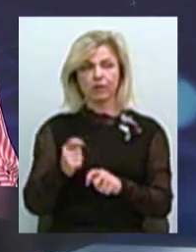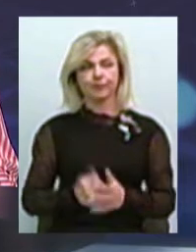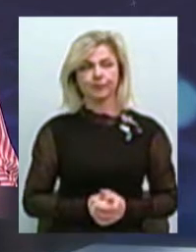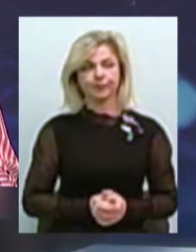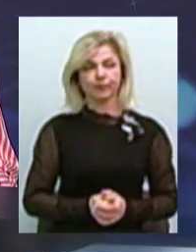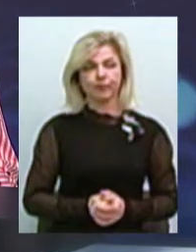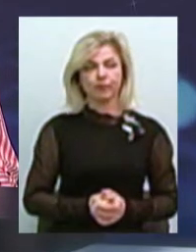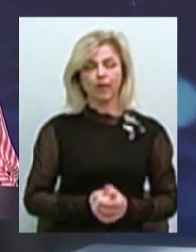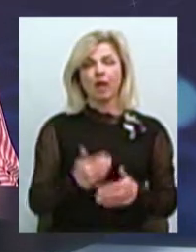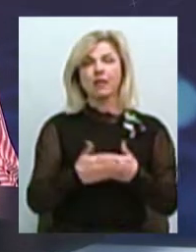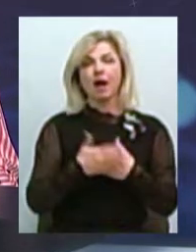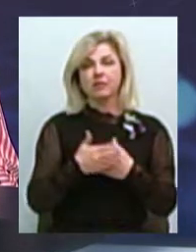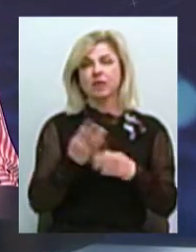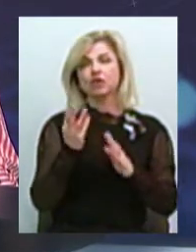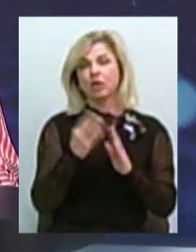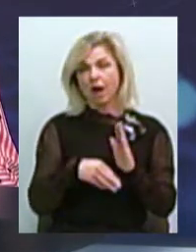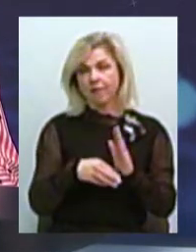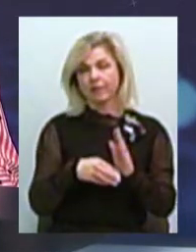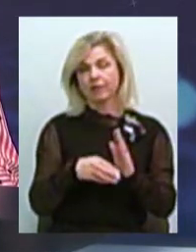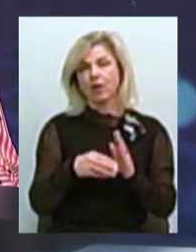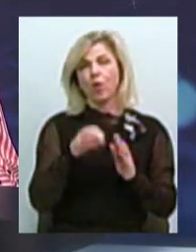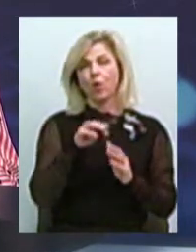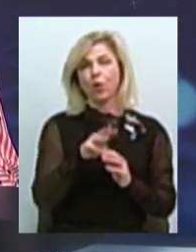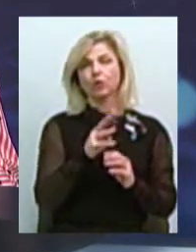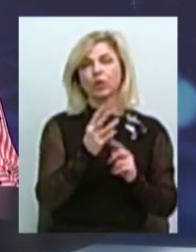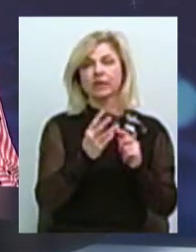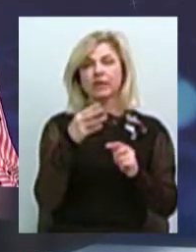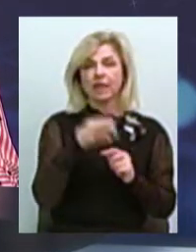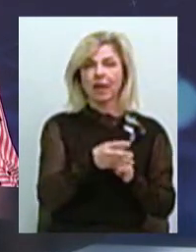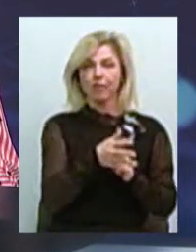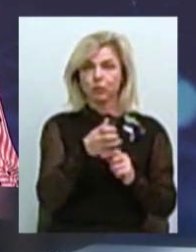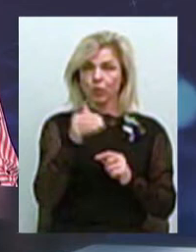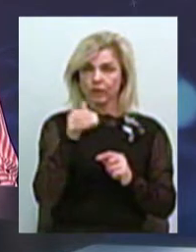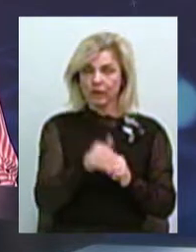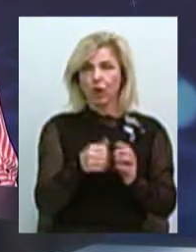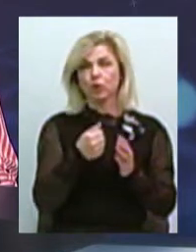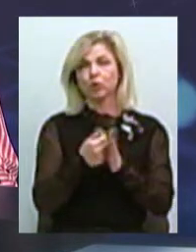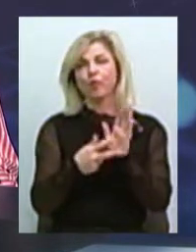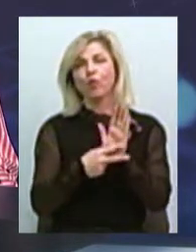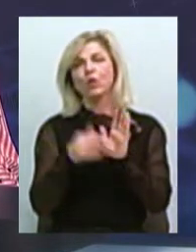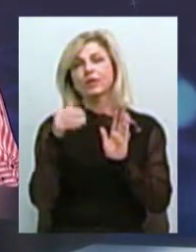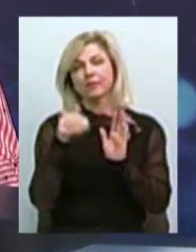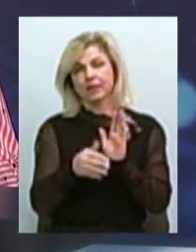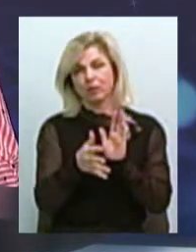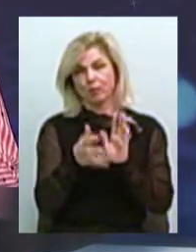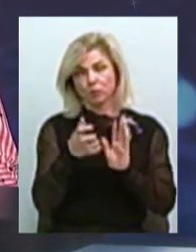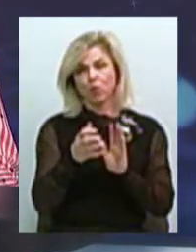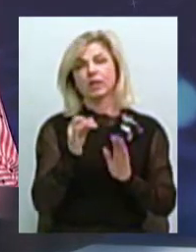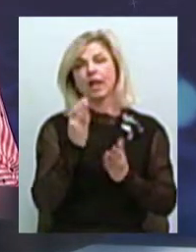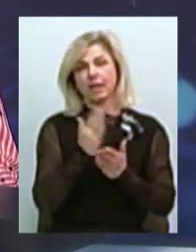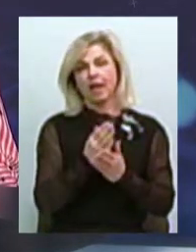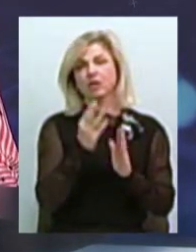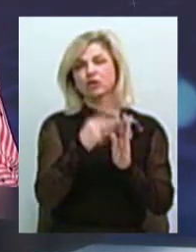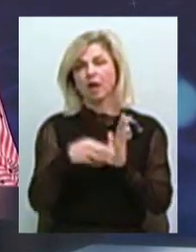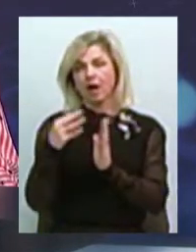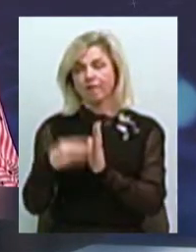Санкцією цієї статті передбачено штраф від 3,5 тисяч до 8,5 тисяч, там декілька санкцій